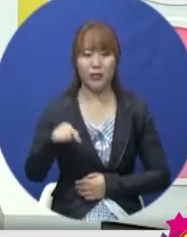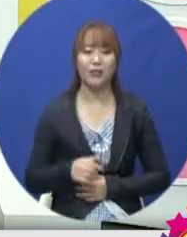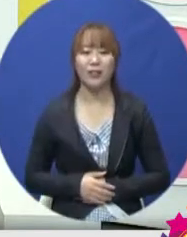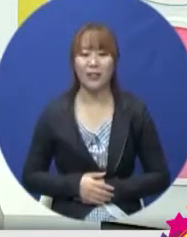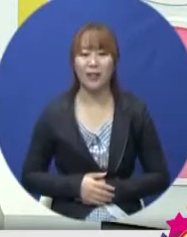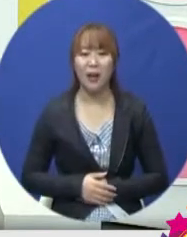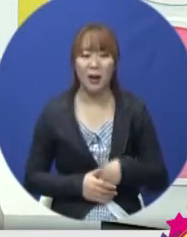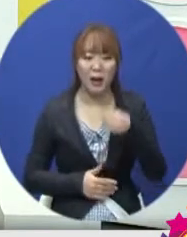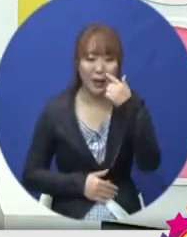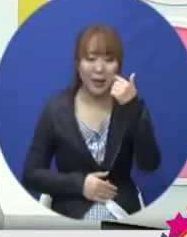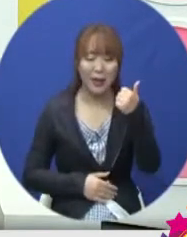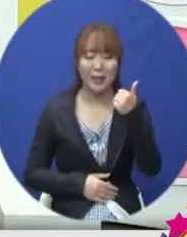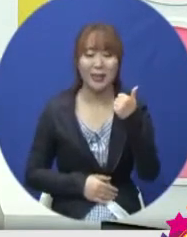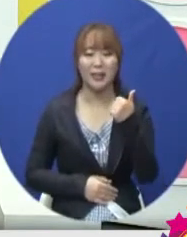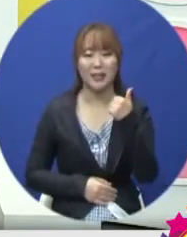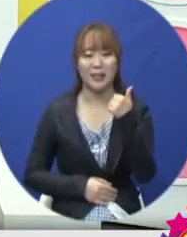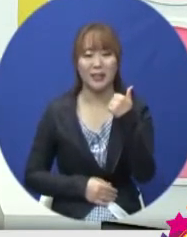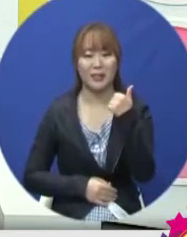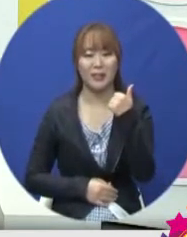우리 아버님. 네.